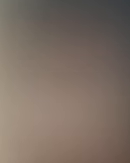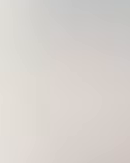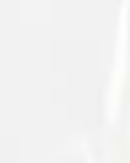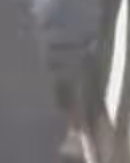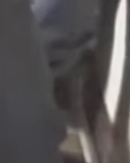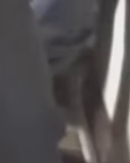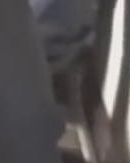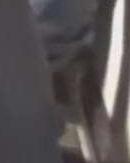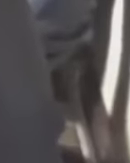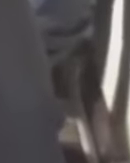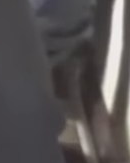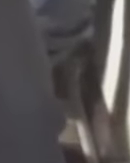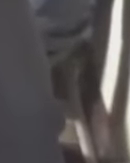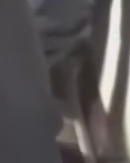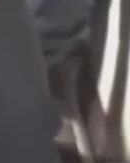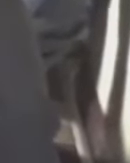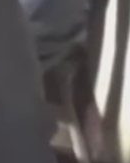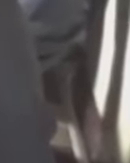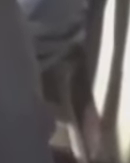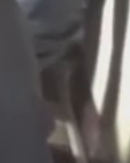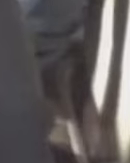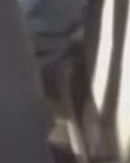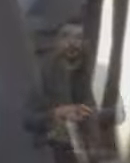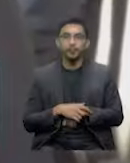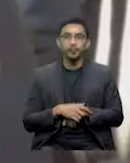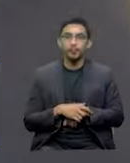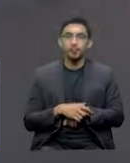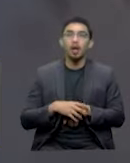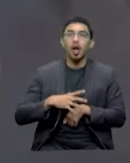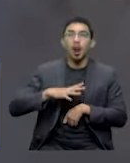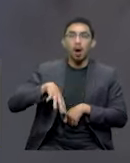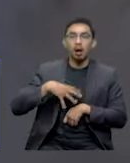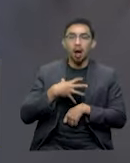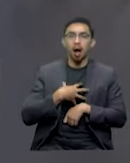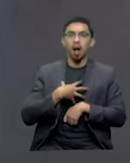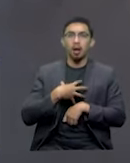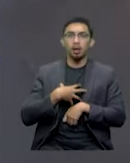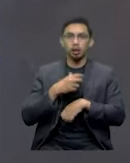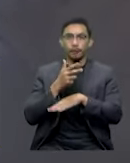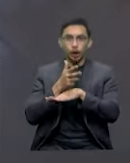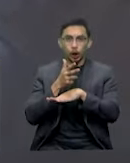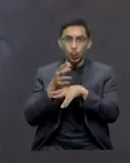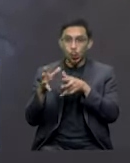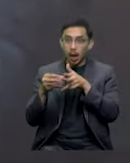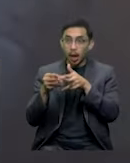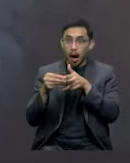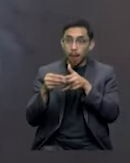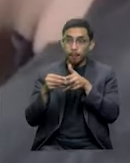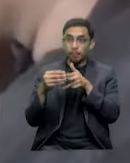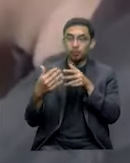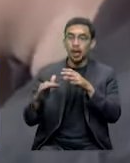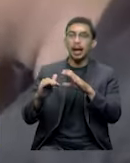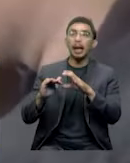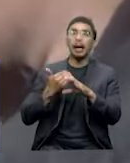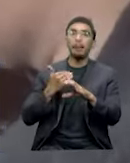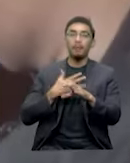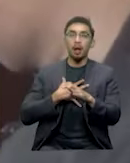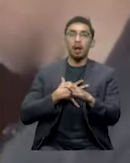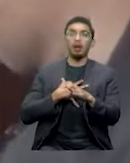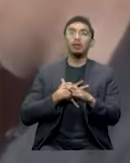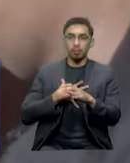Indonesia. Keluarga salah satu korban terkejut mendapat kiriman video yang kini viral di media sosial. Keluarga mengaku